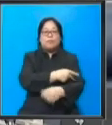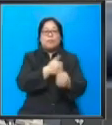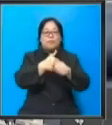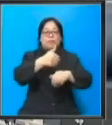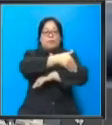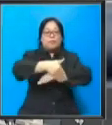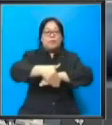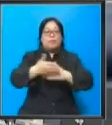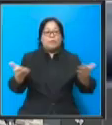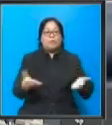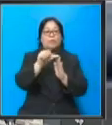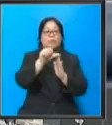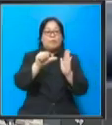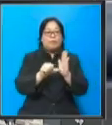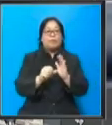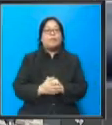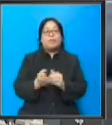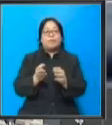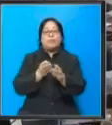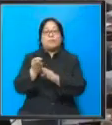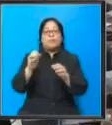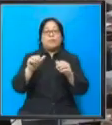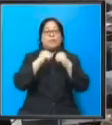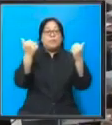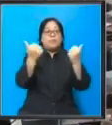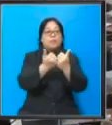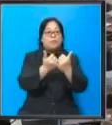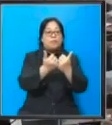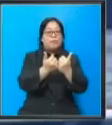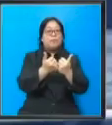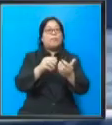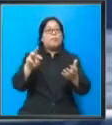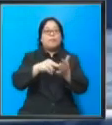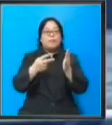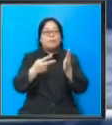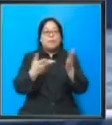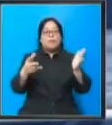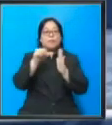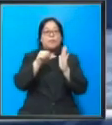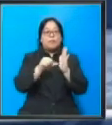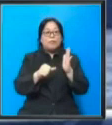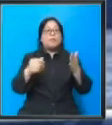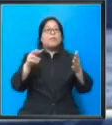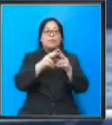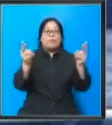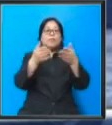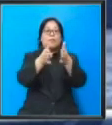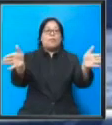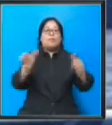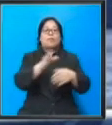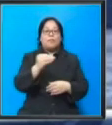di dalam akta ini dimana scoop Regency pengakuan ditakrifkan dalam fakta ini adalah luas